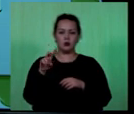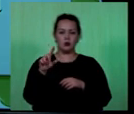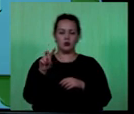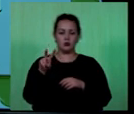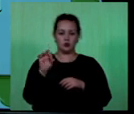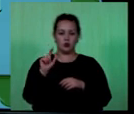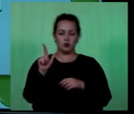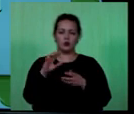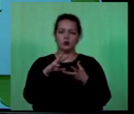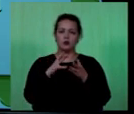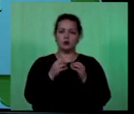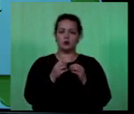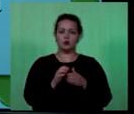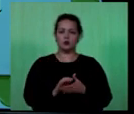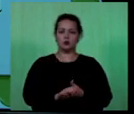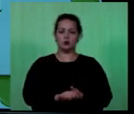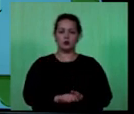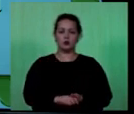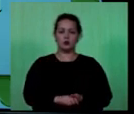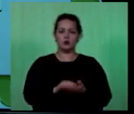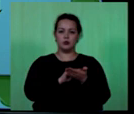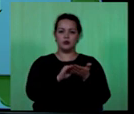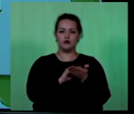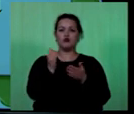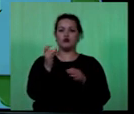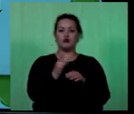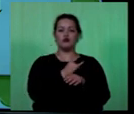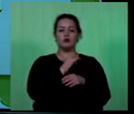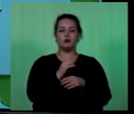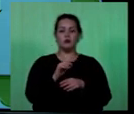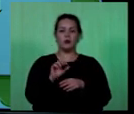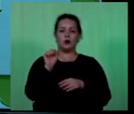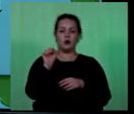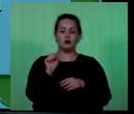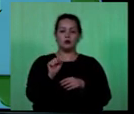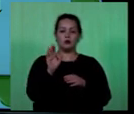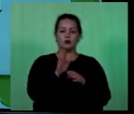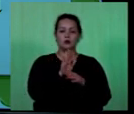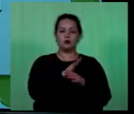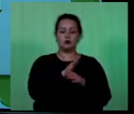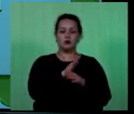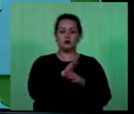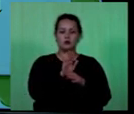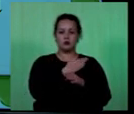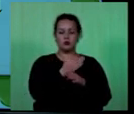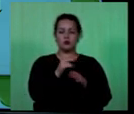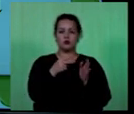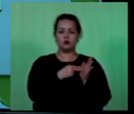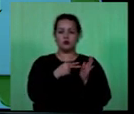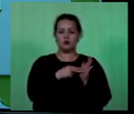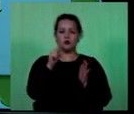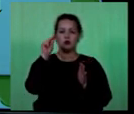суммы повторю ещё раз а делимые делитель частное